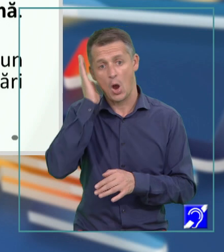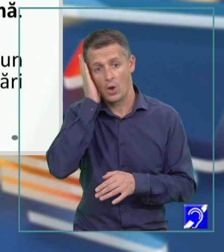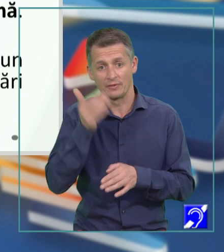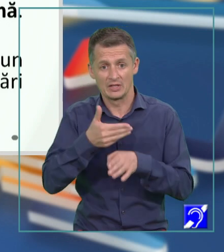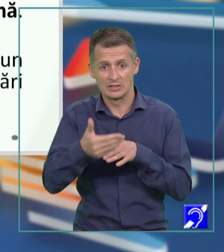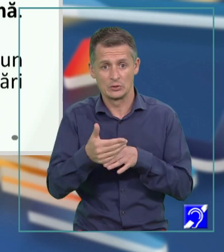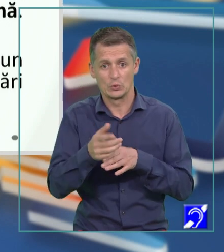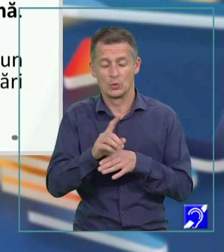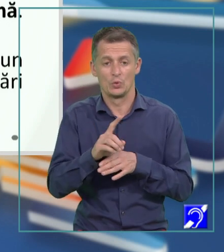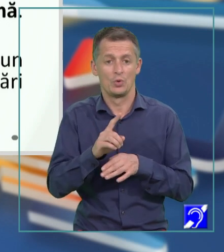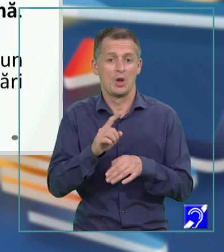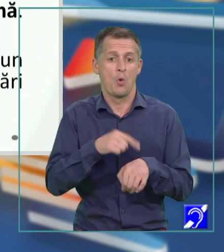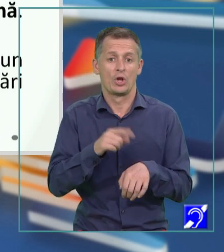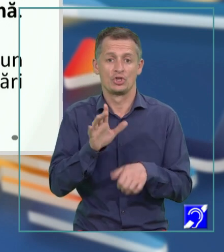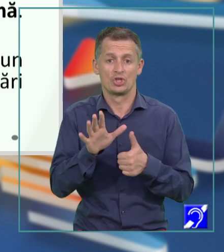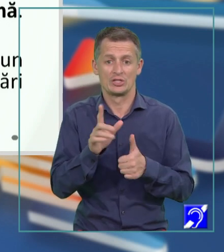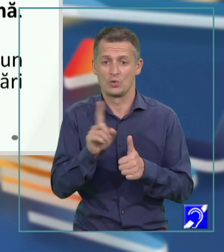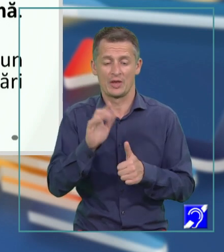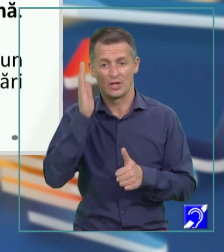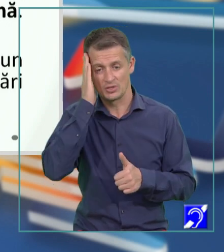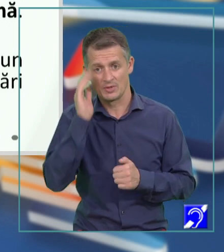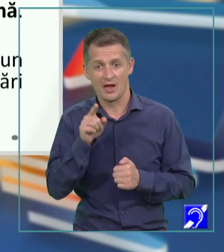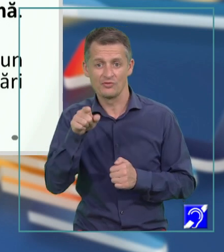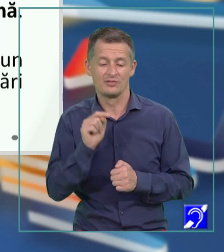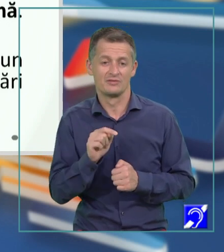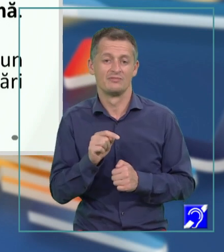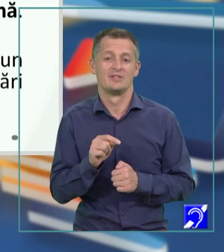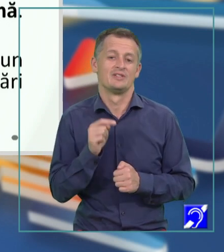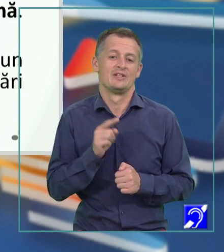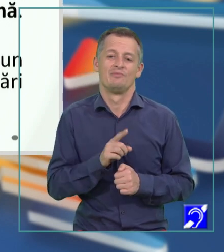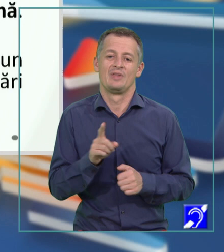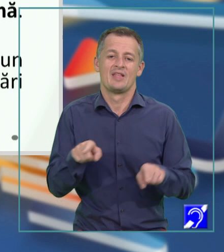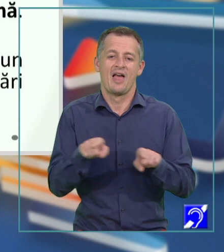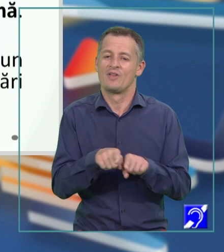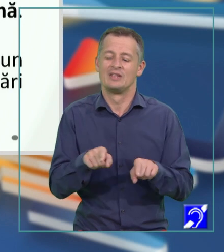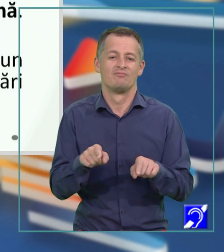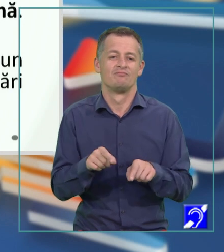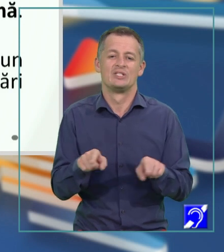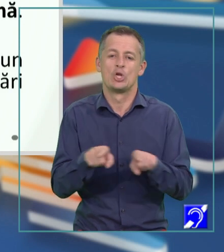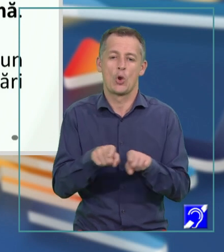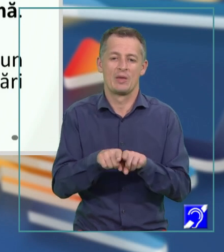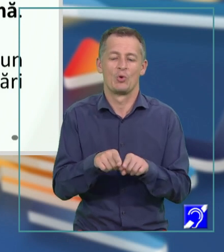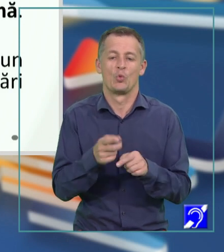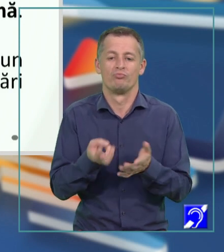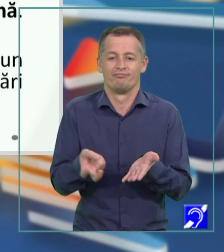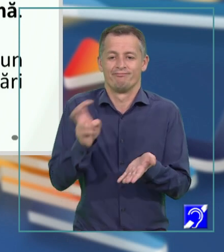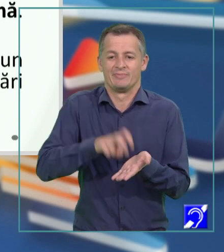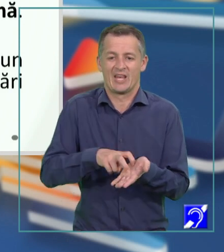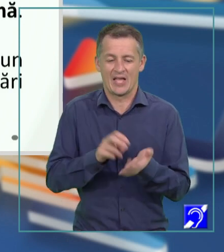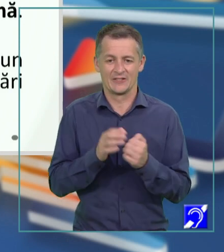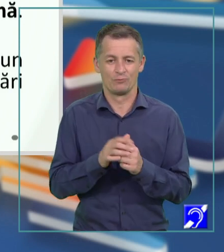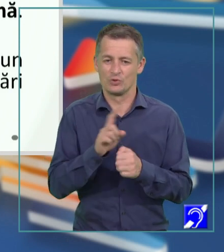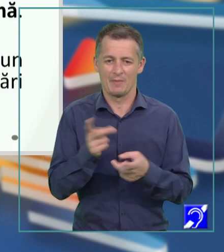nu era deștept încă, deștept aici este sinonim cu treaz. Nu se mai potrivesc, da? Atunci